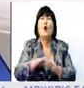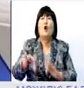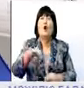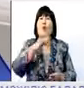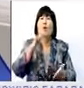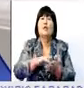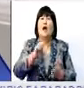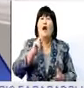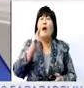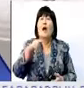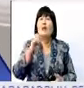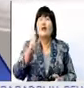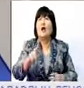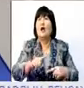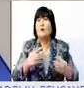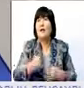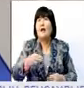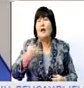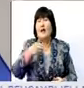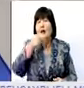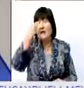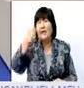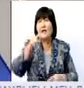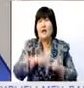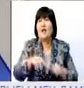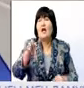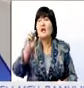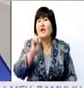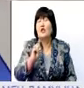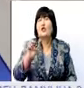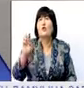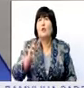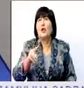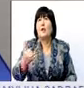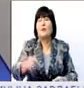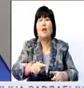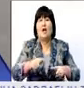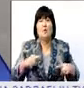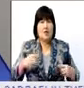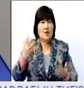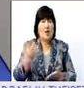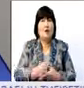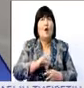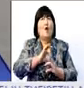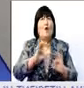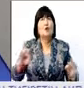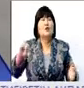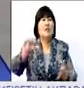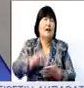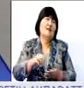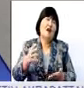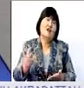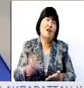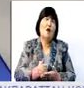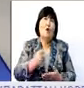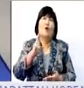алаңда мәресіне жетті. Сайыста Қытайдан келген қандасымыз Ердібек Мұратханов белгіленген межені бағындырып, үздіктер қатарынан көрінді.